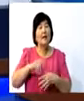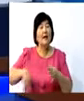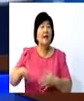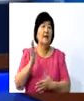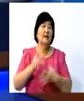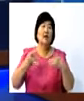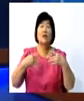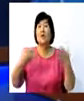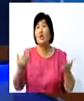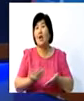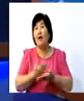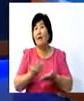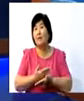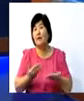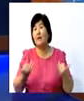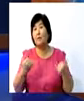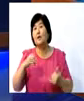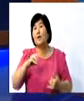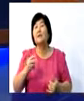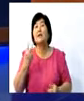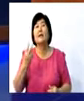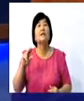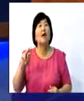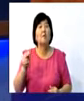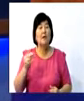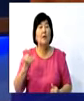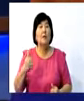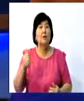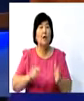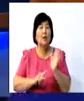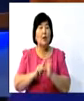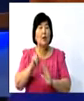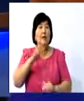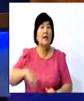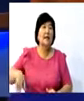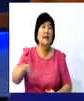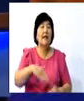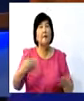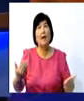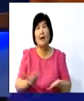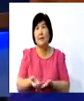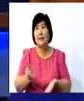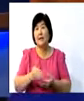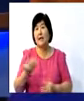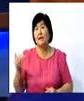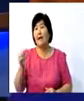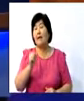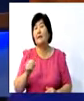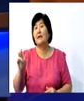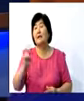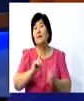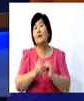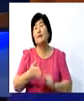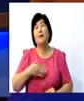ардақтағайын тікелей эфирде жаңалықтар. Бүгін тамыздың 2-сі, бейсенбі. Осы сағатқа келіп түскен ел және аймақ ақпараттарымен таныстыратын мен Алданазар Нағымет,